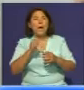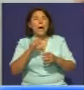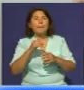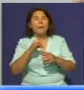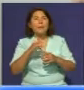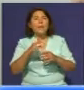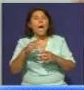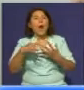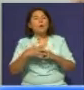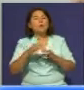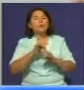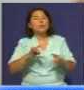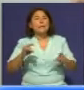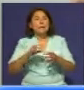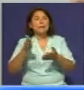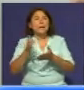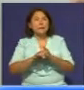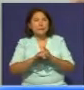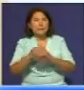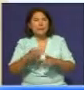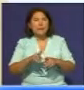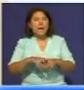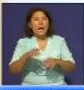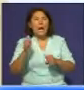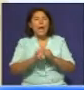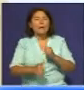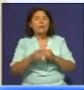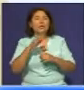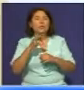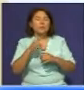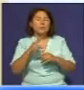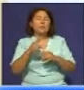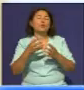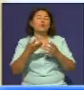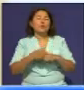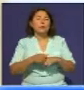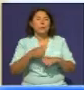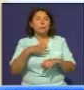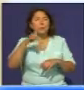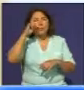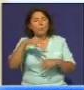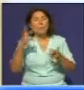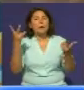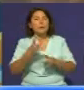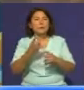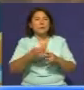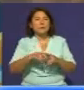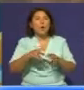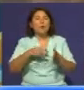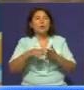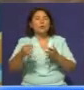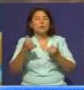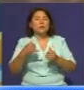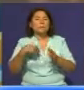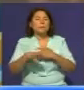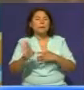алу әдістерімен де жақынырақ танысты. Әр салымшыға өзінің жеке зейнетақы шоттары туралы білу маңызды. Қазіргі таңда поштаға